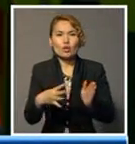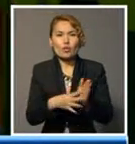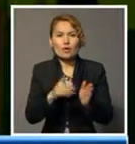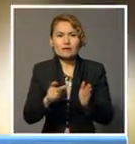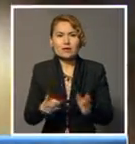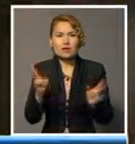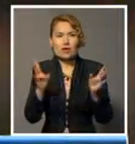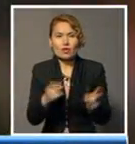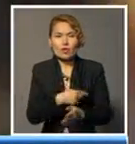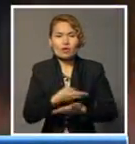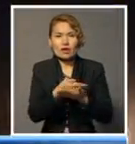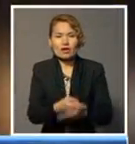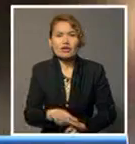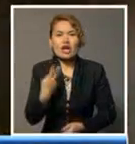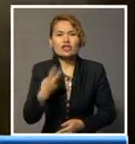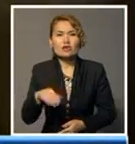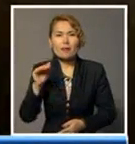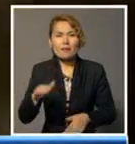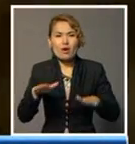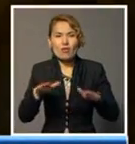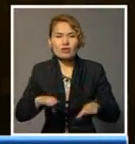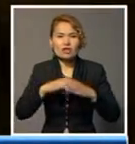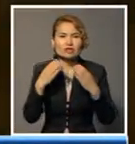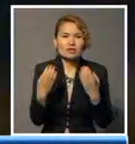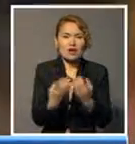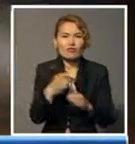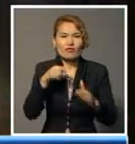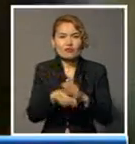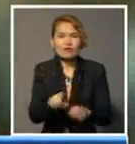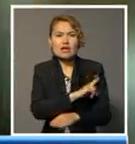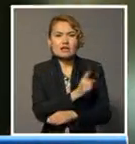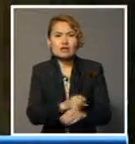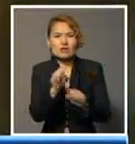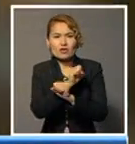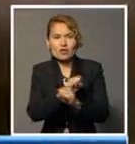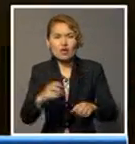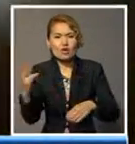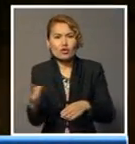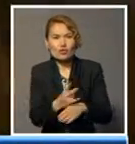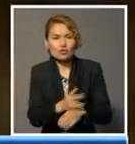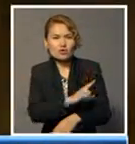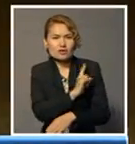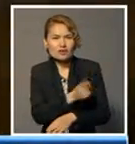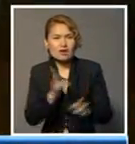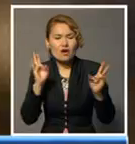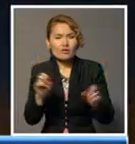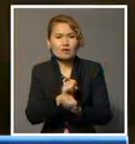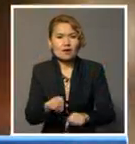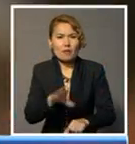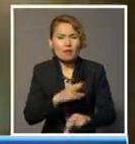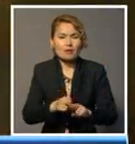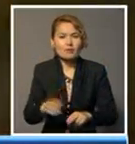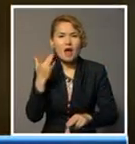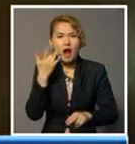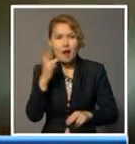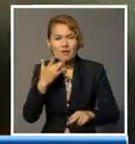жатыр. Төтенше жағдай 20 мың орындық Манчестер арена стадионының фойесінде Астана уақытымен түнгі 3-тер шамасында болды. Онда америкалық поп орындаушы